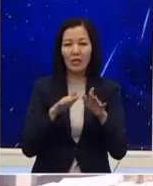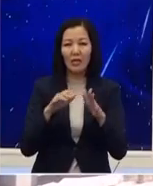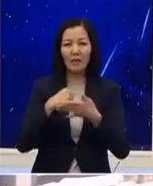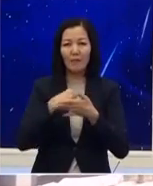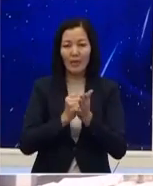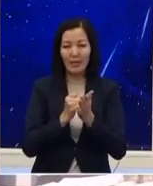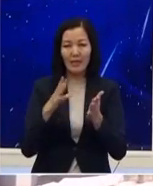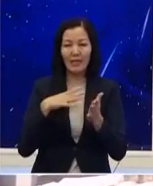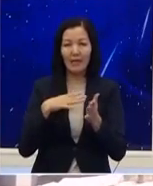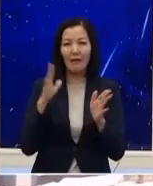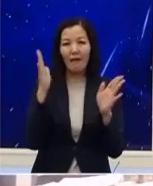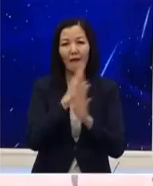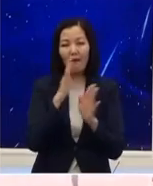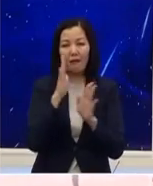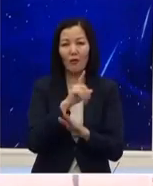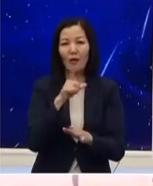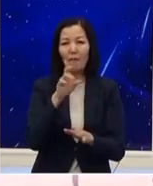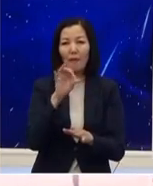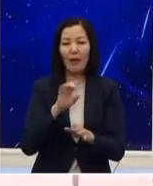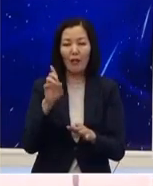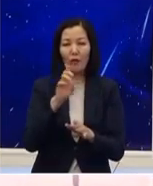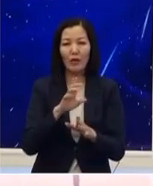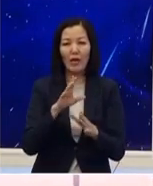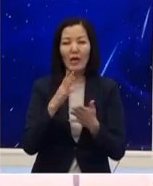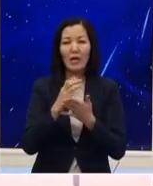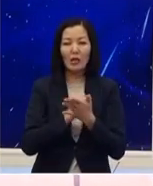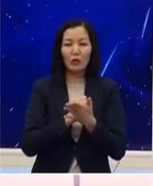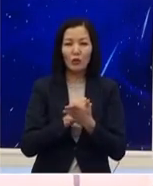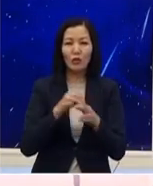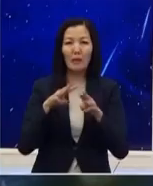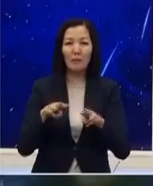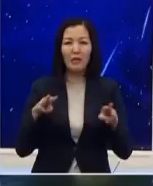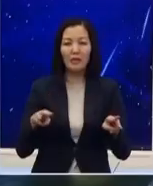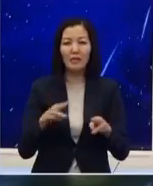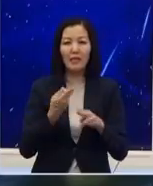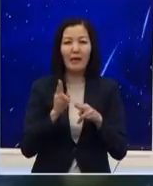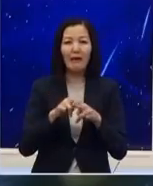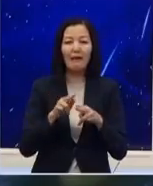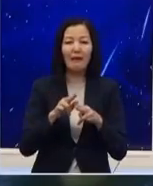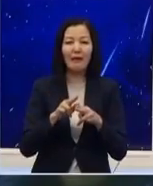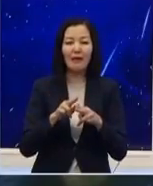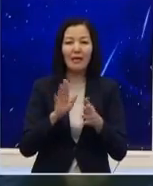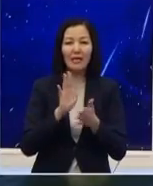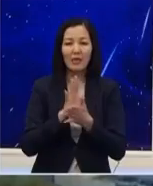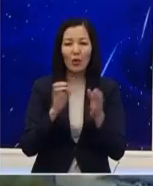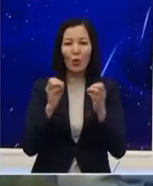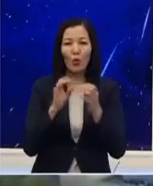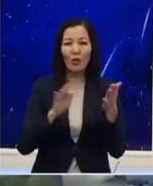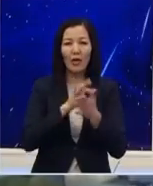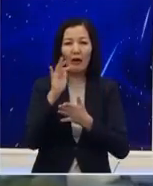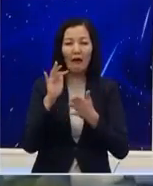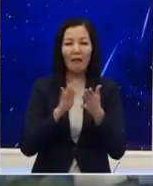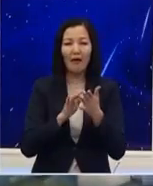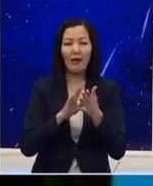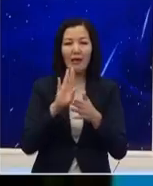қарастырылған. Экология, геология және табиғи ресурстар министрі Мағзұм Мырзағалиев ең лас 10 қаланы атады. Көш басында